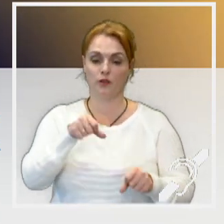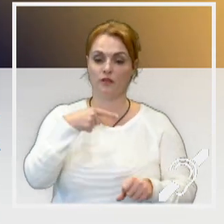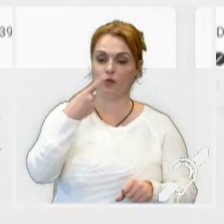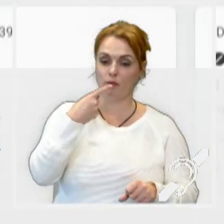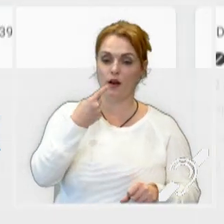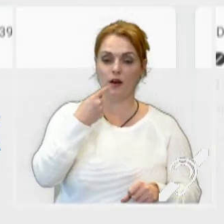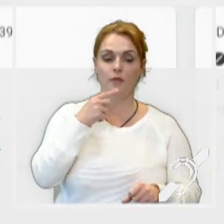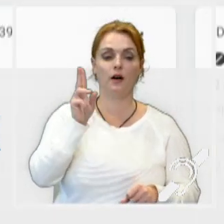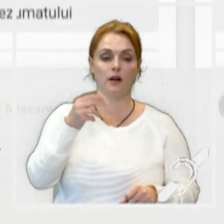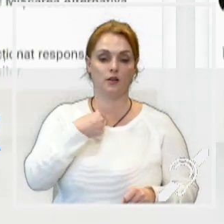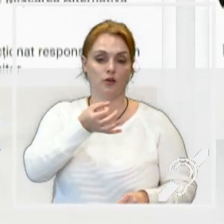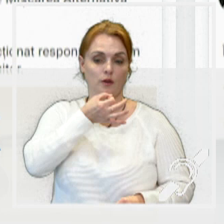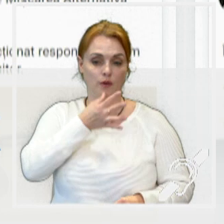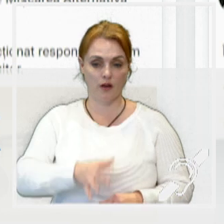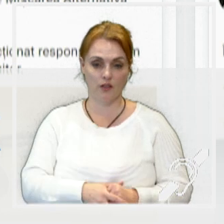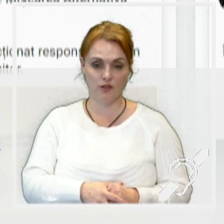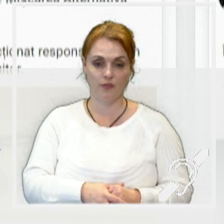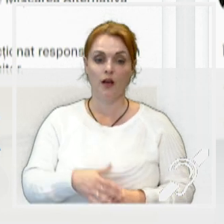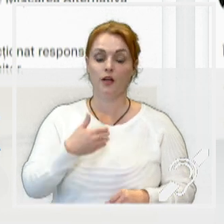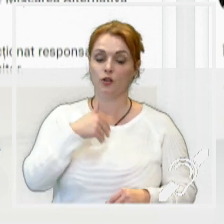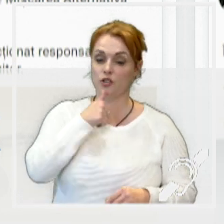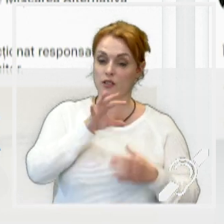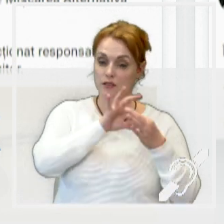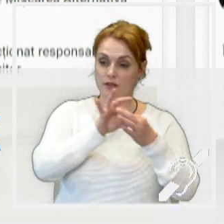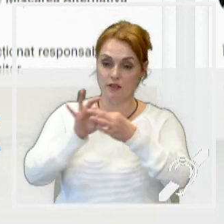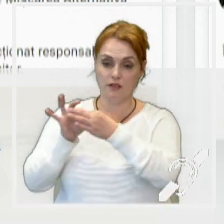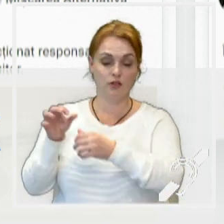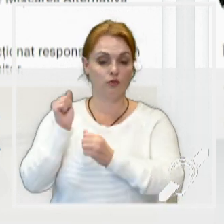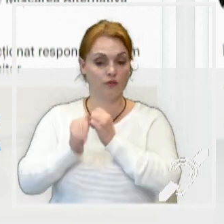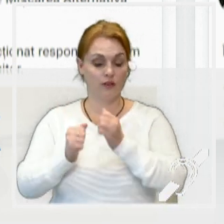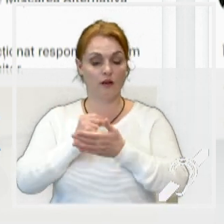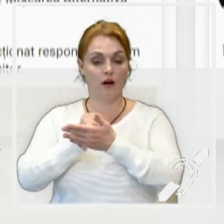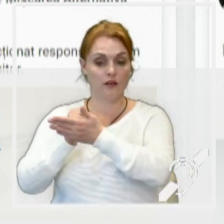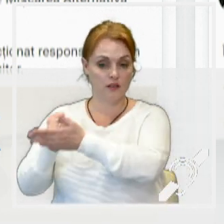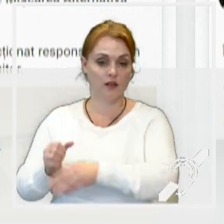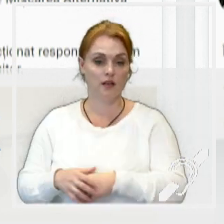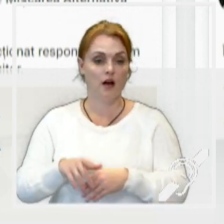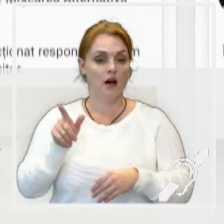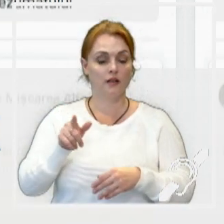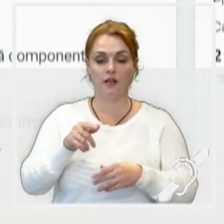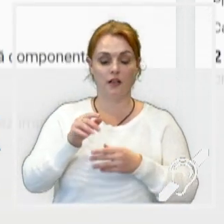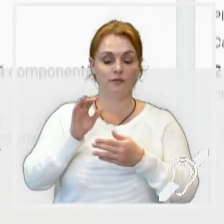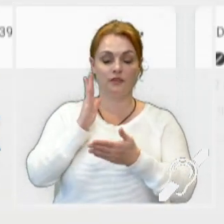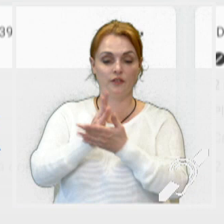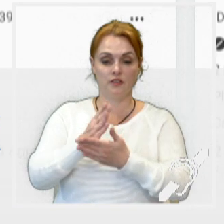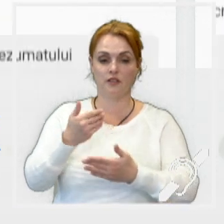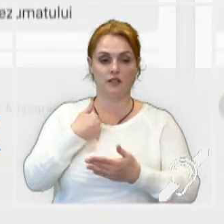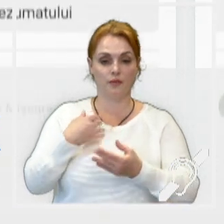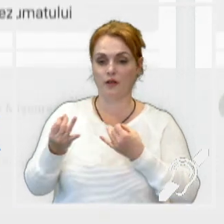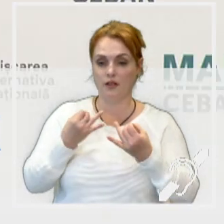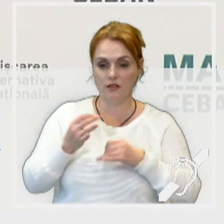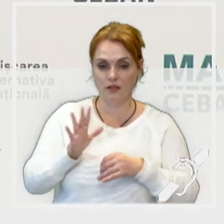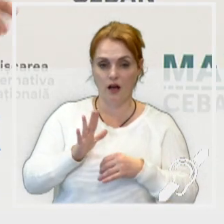ne place. Contactați pentru comentarii, Lilian Carp și Ion Ceban au transmis mesaje prin purtătorii de cuvânt. Toate cifrele,